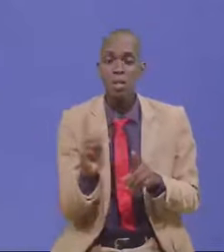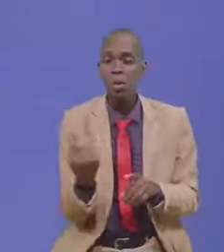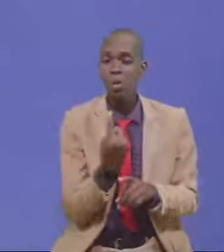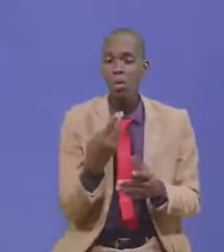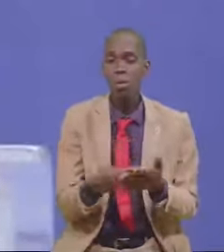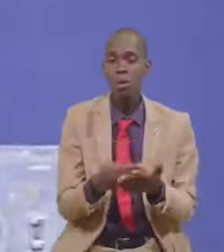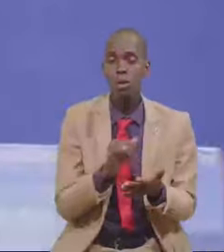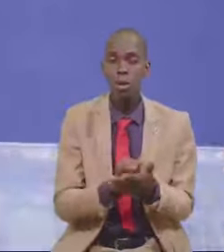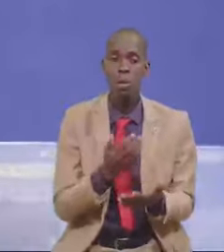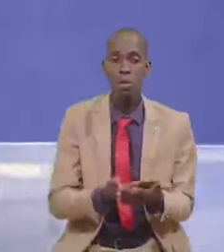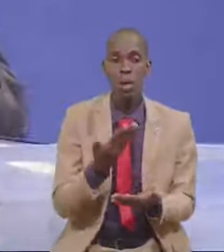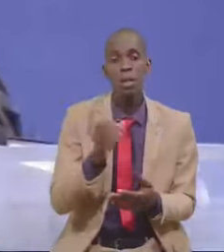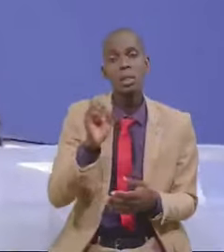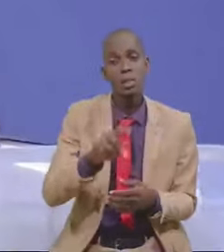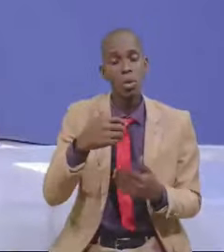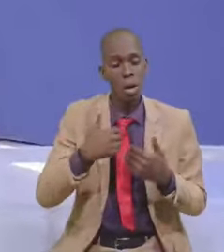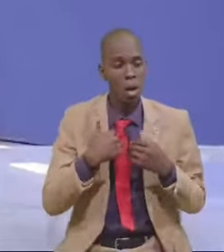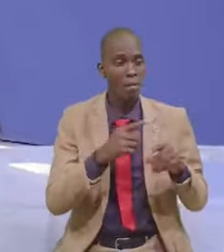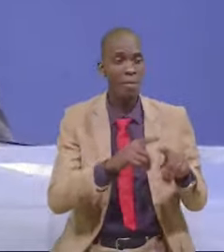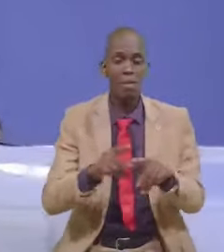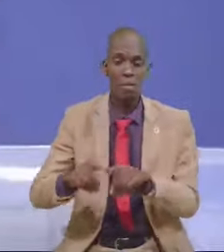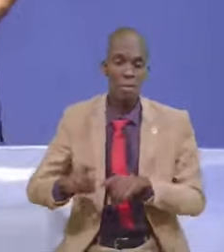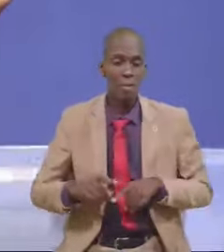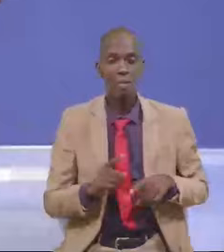même si vous avez les différentes devises,